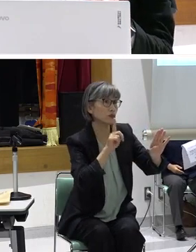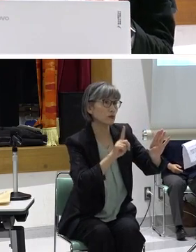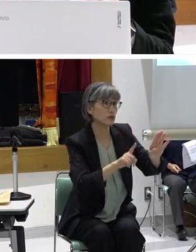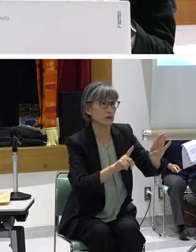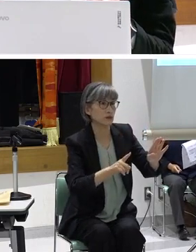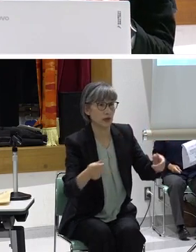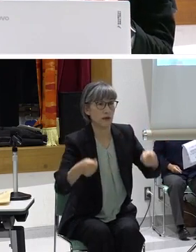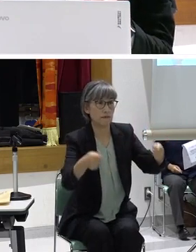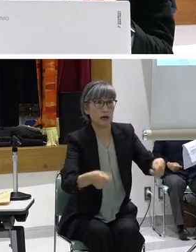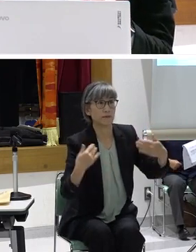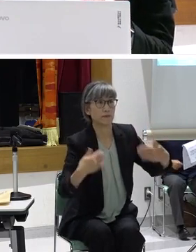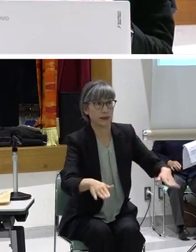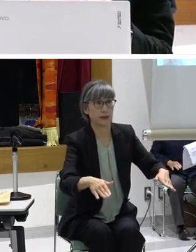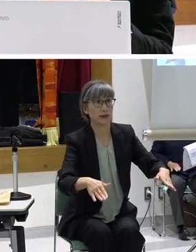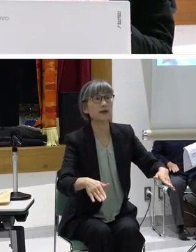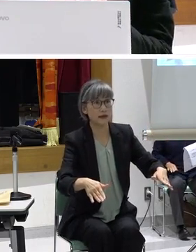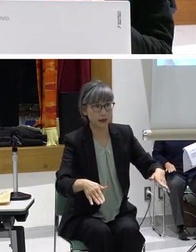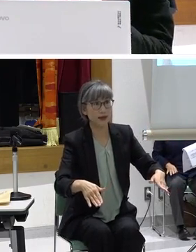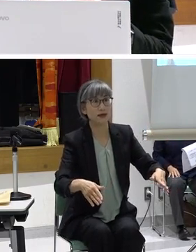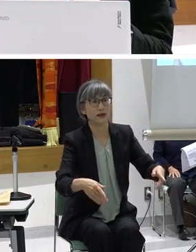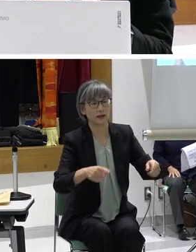りることができてます。